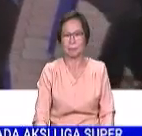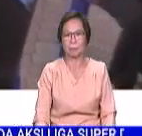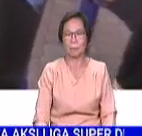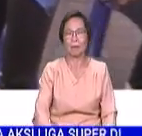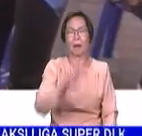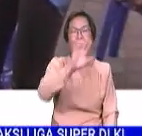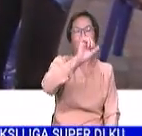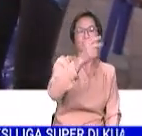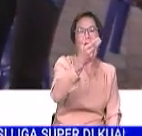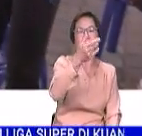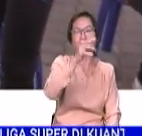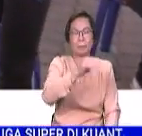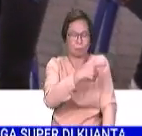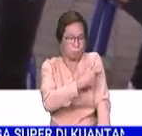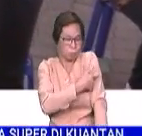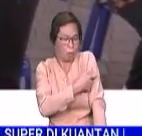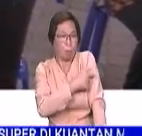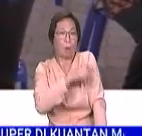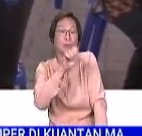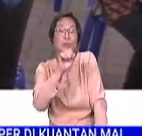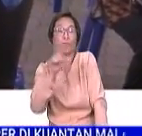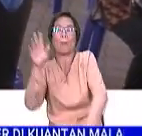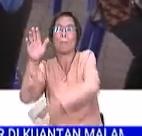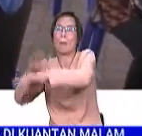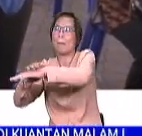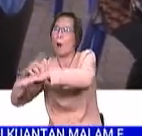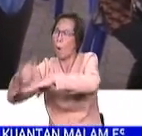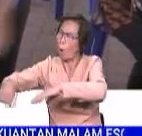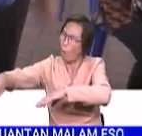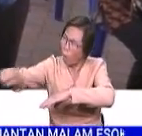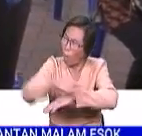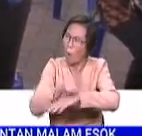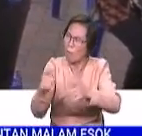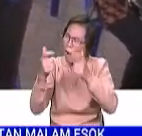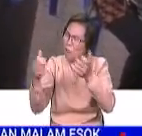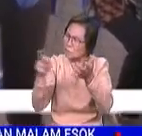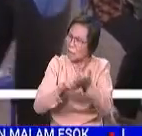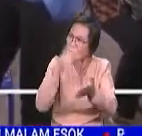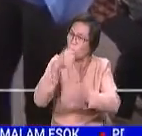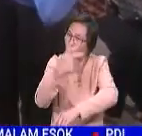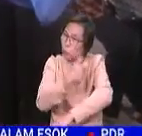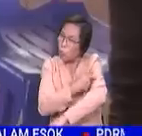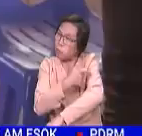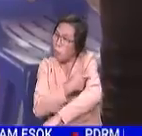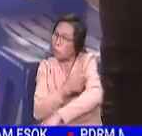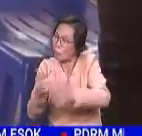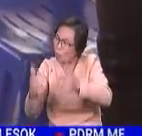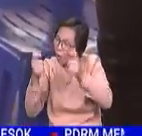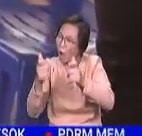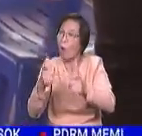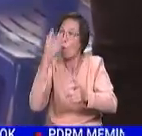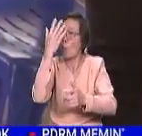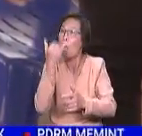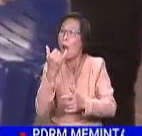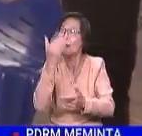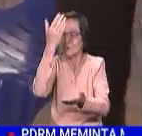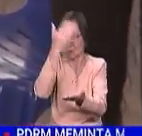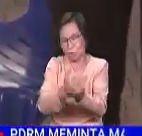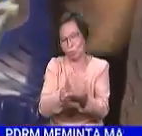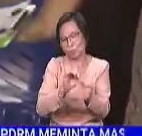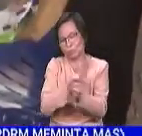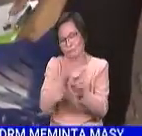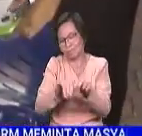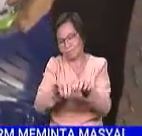Hai Mama rahim yang menerima suntikan sinopec mengajak orang ramai segera mendaftar mendapatkan suntikan vaksin dalam usaha membendung